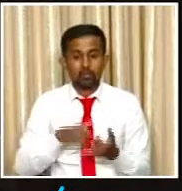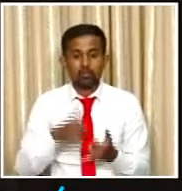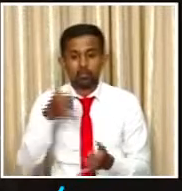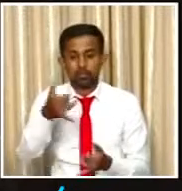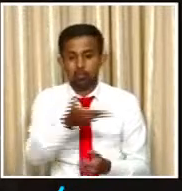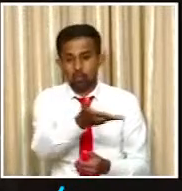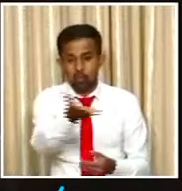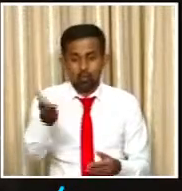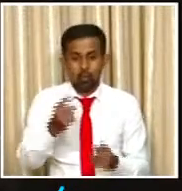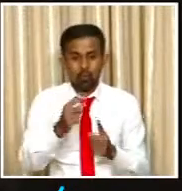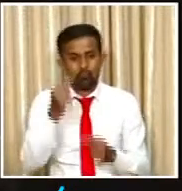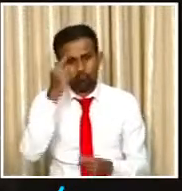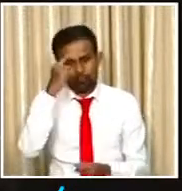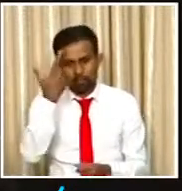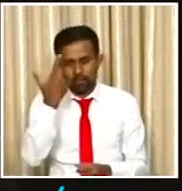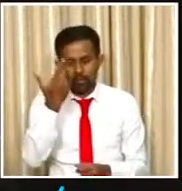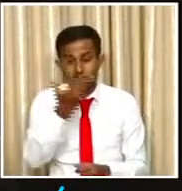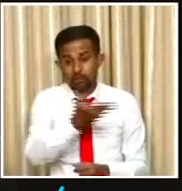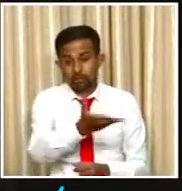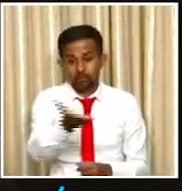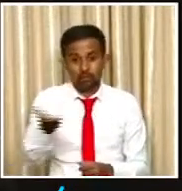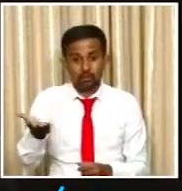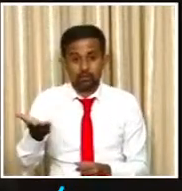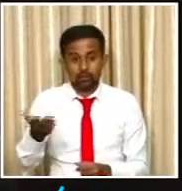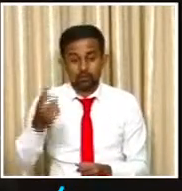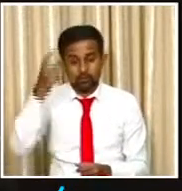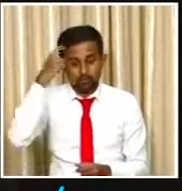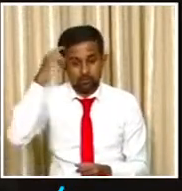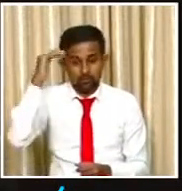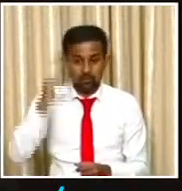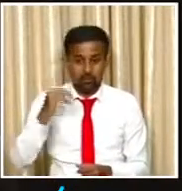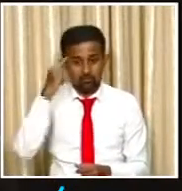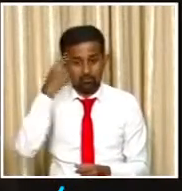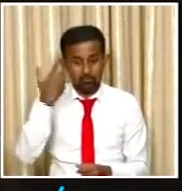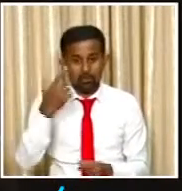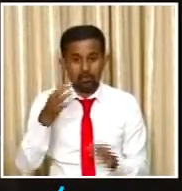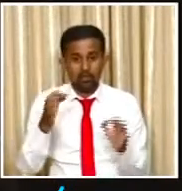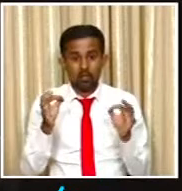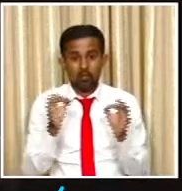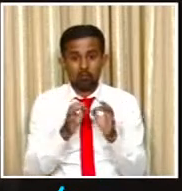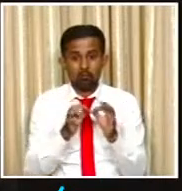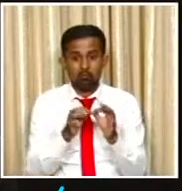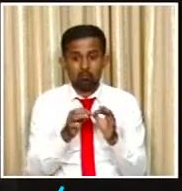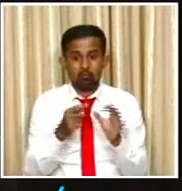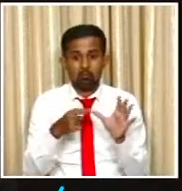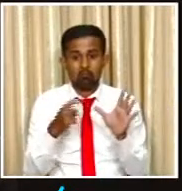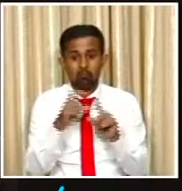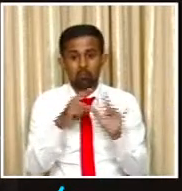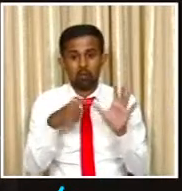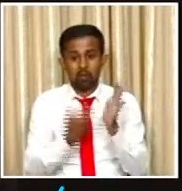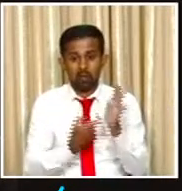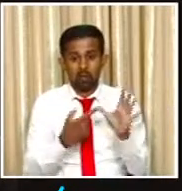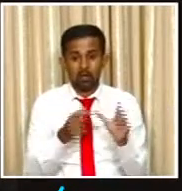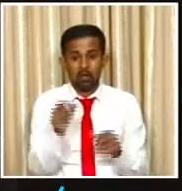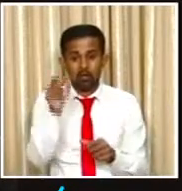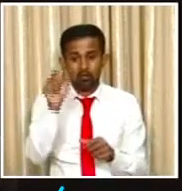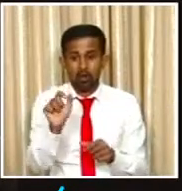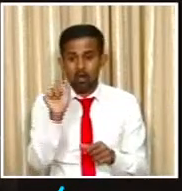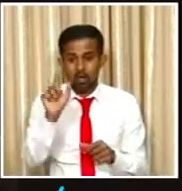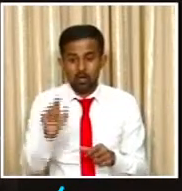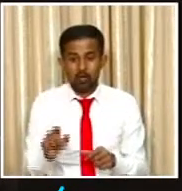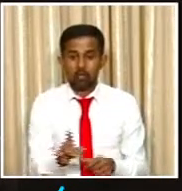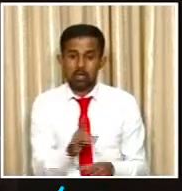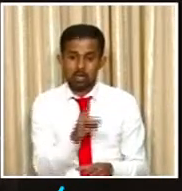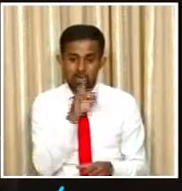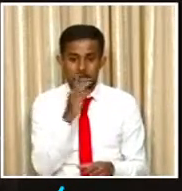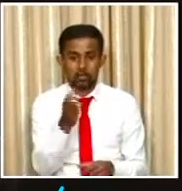ඔය මන් දන්නේ මේකේ ඉන්න ඒගොල්ලන් මන්ද මානසිකද කියලා මේ බණ්ඩාරලා ටිකක් ඉන්න ඕක ඇතුලේ මේ බණ්ඩාර කියන නම් වලටත්